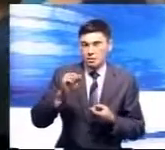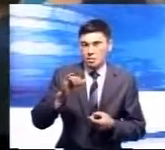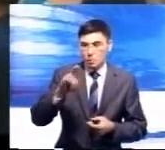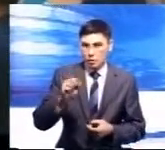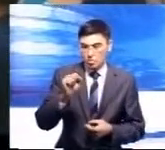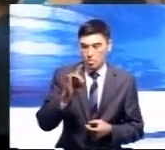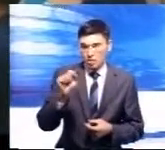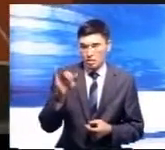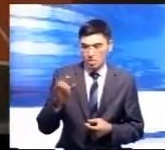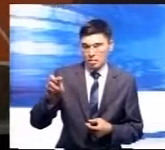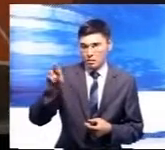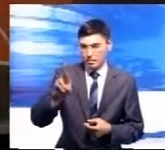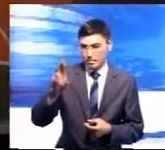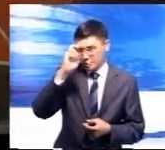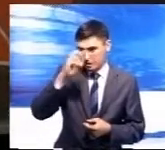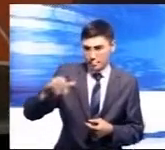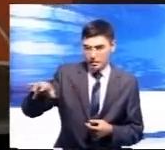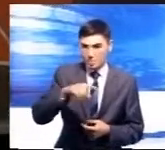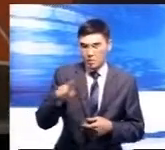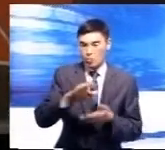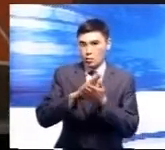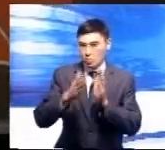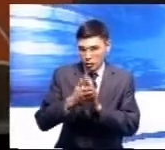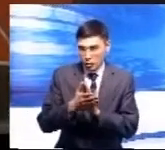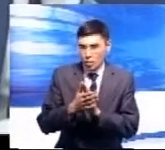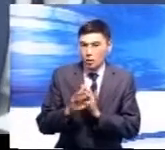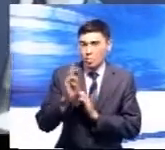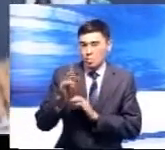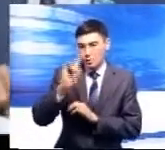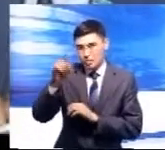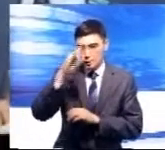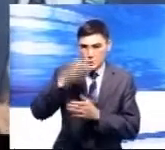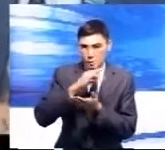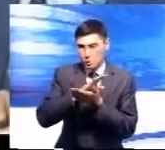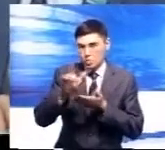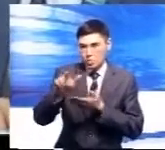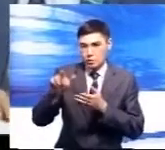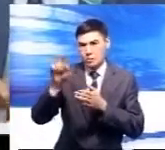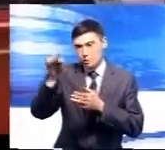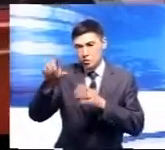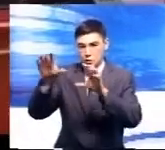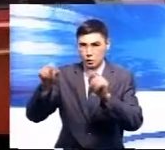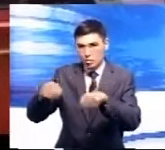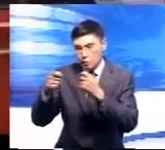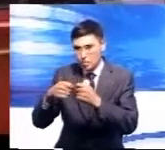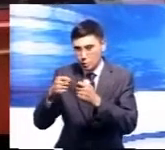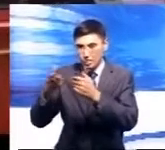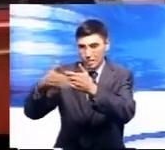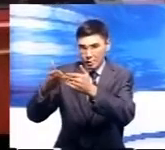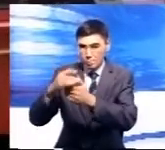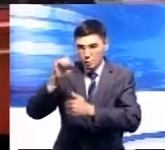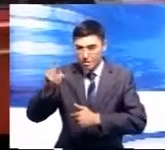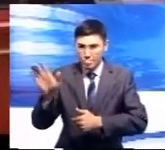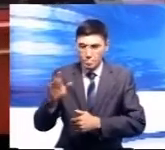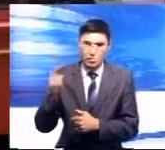лиц. Данный законопроект предусматривает отбывание наказания осужденных в Казахстане или в Саудовской Аравии лиц у себя на родине. К примеру,